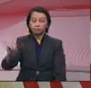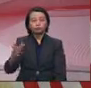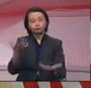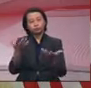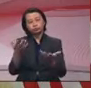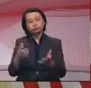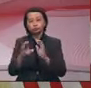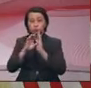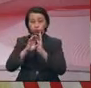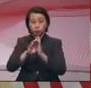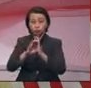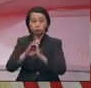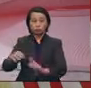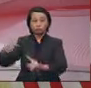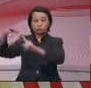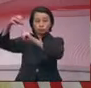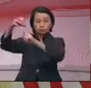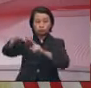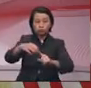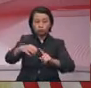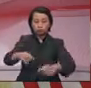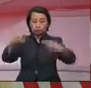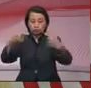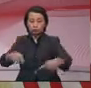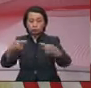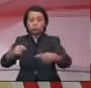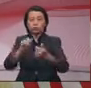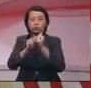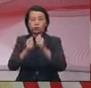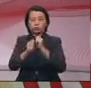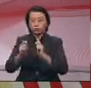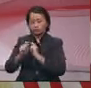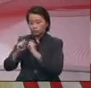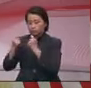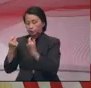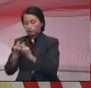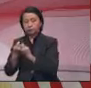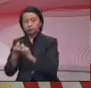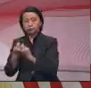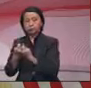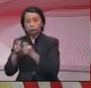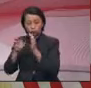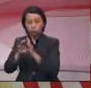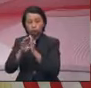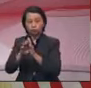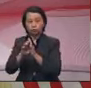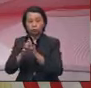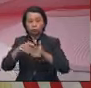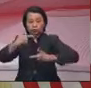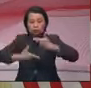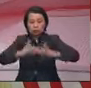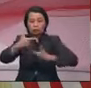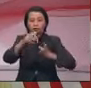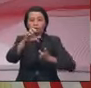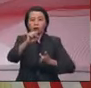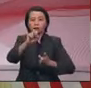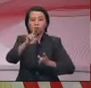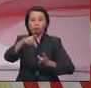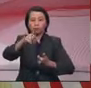Contoh kejohanan pertandingan sukan berpasukan adalah seperti berikut. Liga Super,